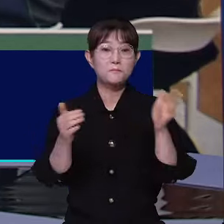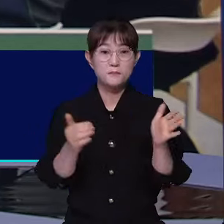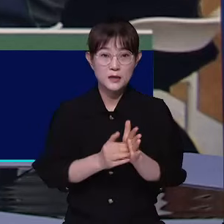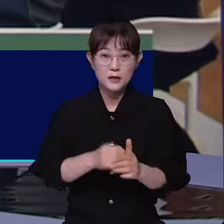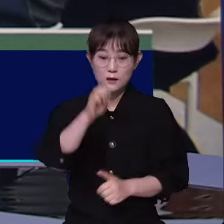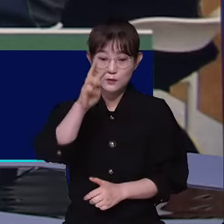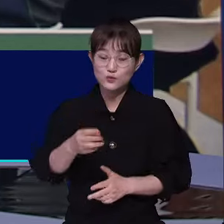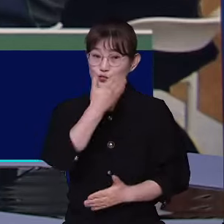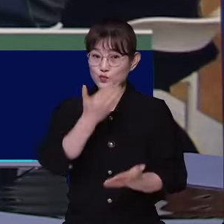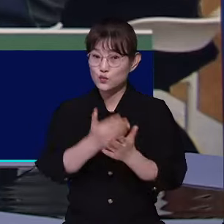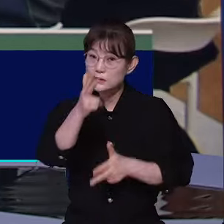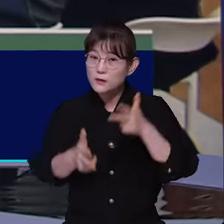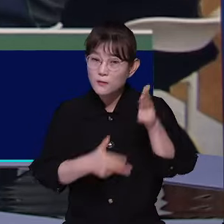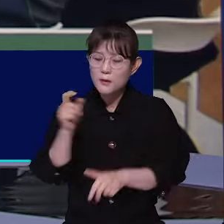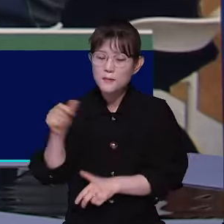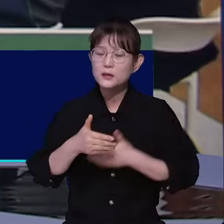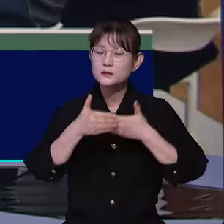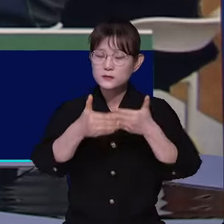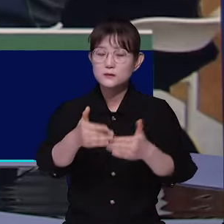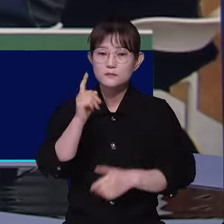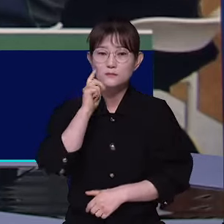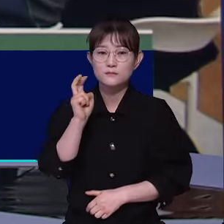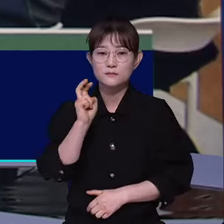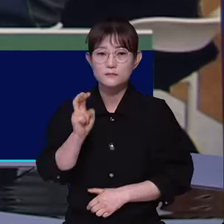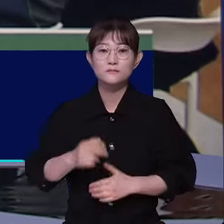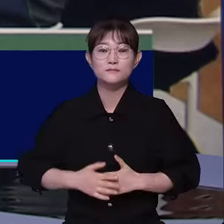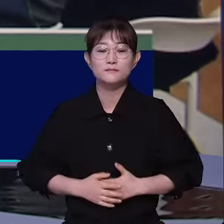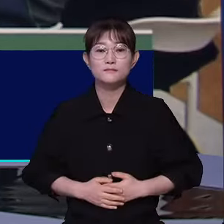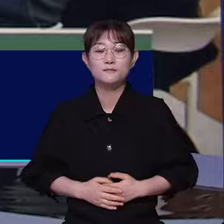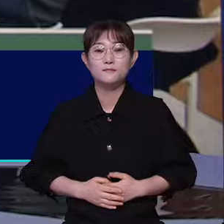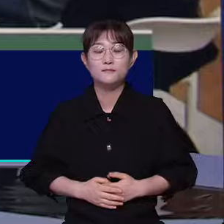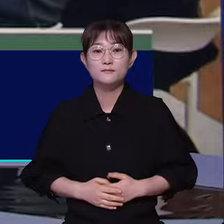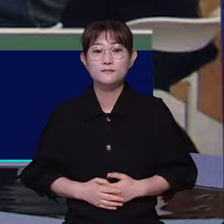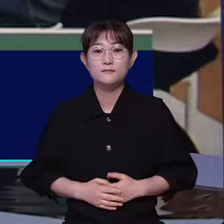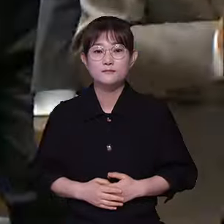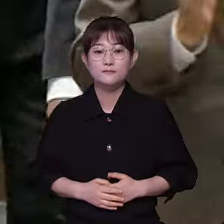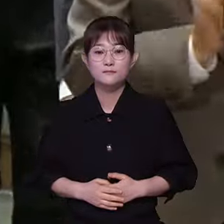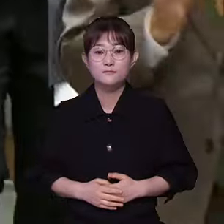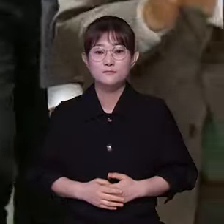현안 추진에 탄력이 붙을 전망입니다. 정경원 기자입니다.